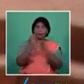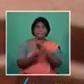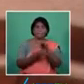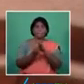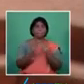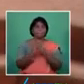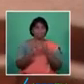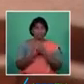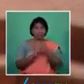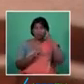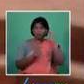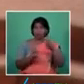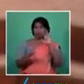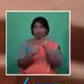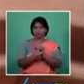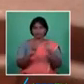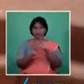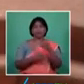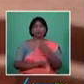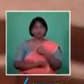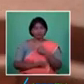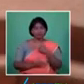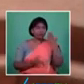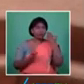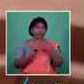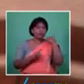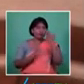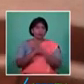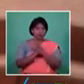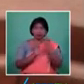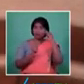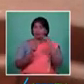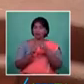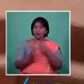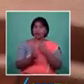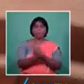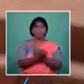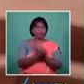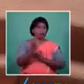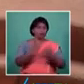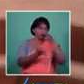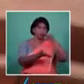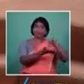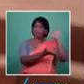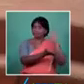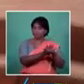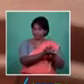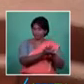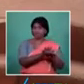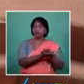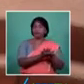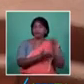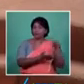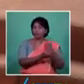විනාශ කරනවා කියලා අසත්‍ය ප්‍රවෘත්තියක් ගියාම මම ඒ සමාජ මාධ්‍යයට විරුද්ධව මම අපේ පොලිසියට ගිහිල්ලා පැමිණිල්ලක් දැම්මා පැමිණිල්ලක්